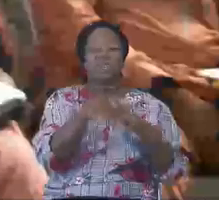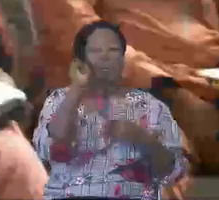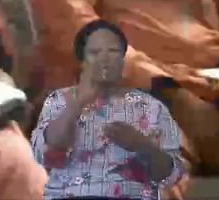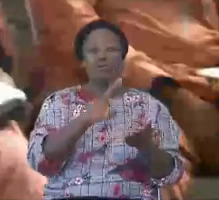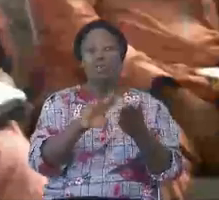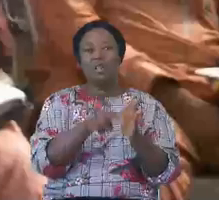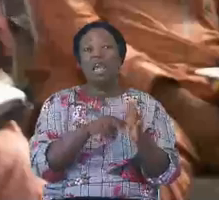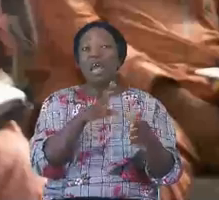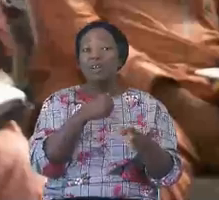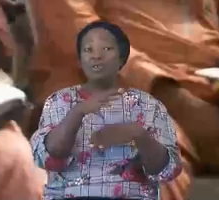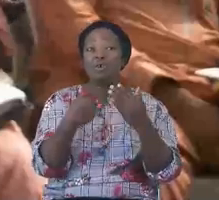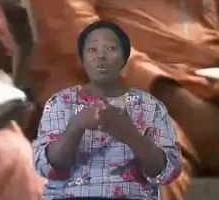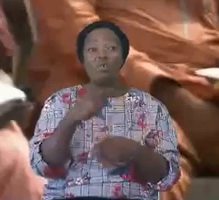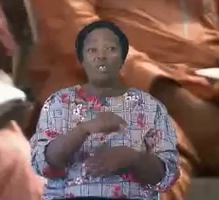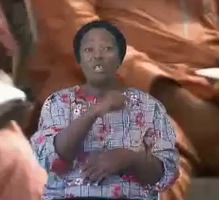son pardon,